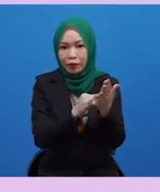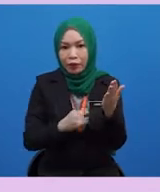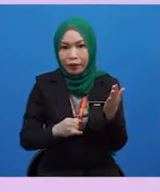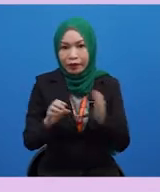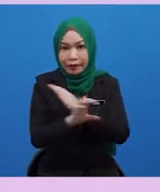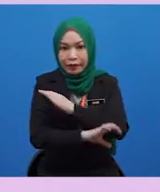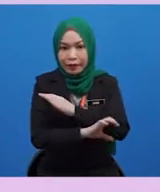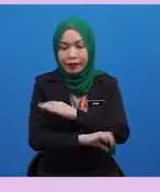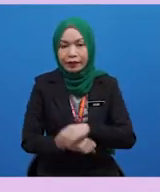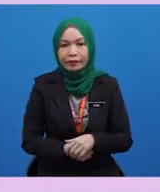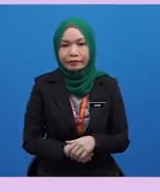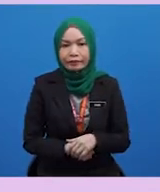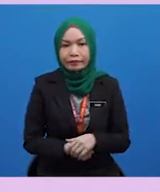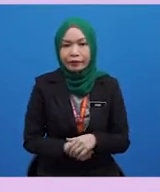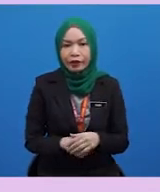Contoh wacana,